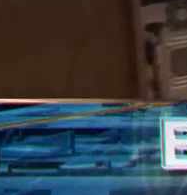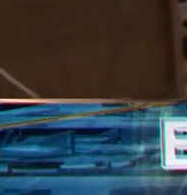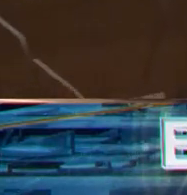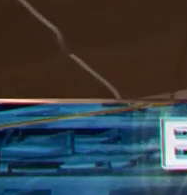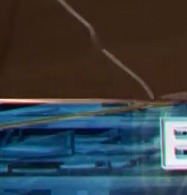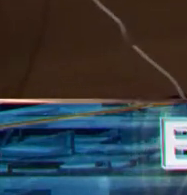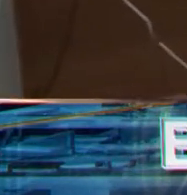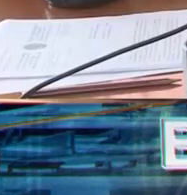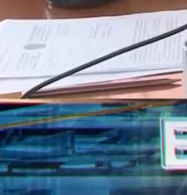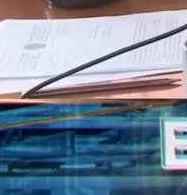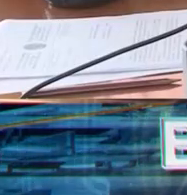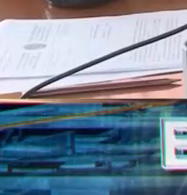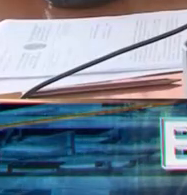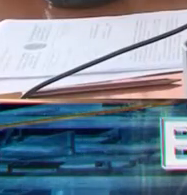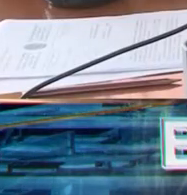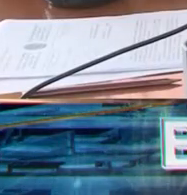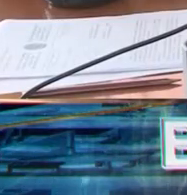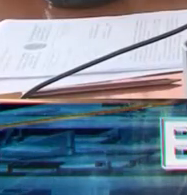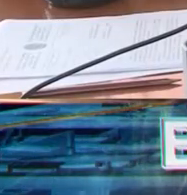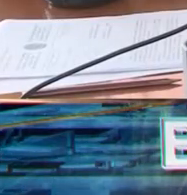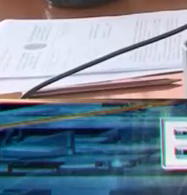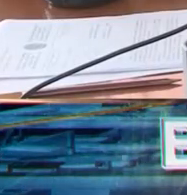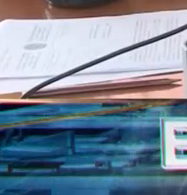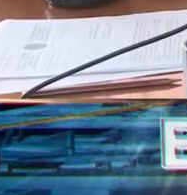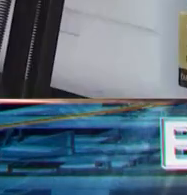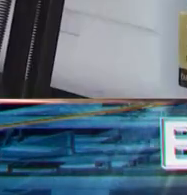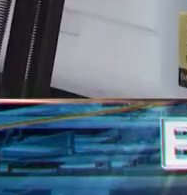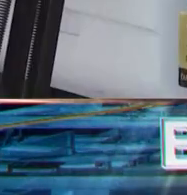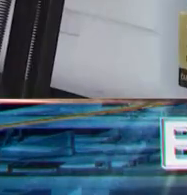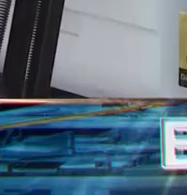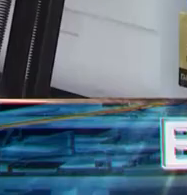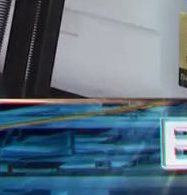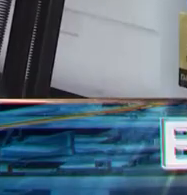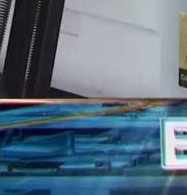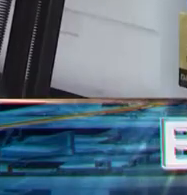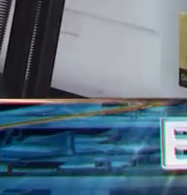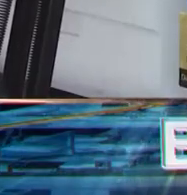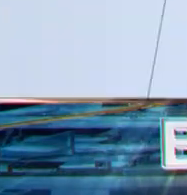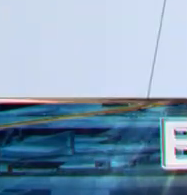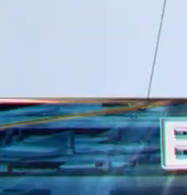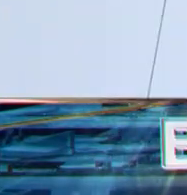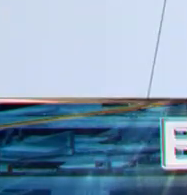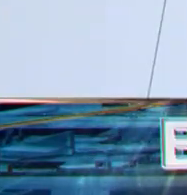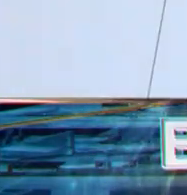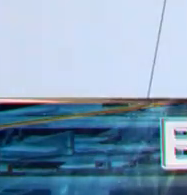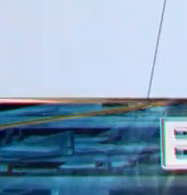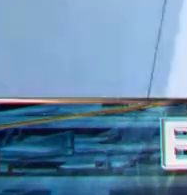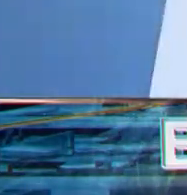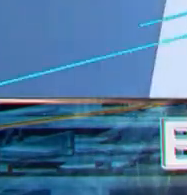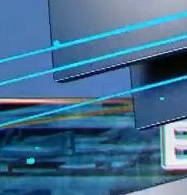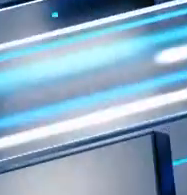Жұмыс болса, алименттен жалтармайтындар көп. Былтыр облыста 4000-ға таяу алимент өндірісі болса, бұйыл 10 есеге